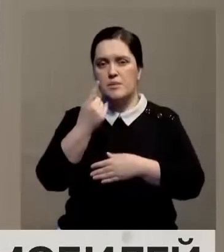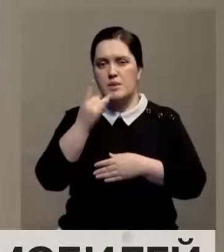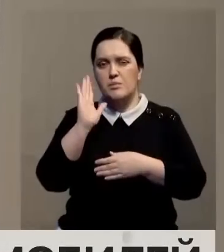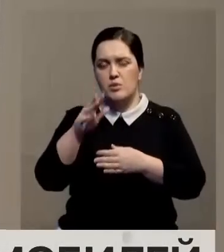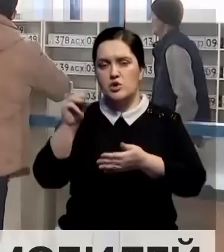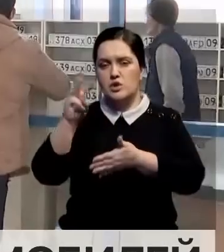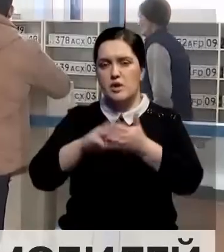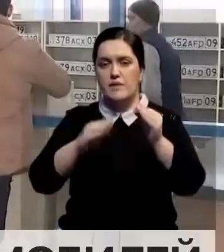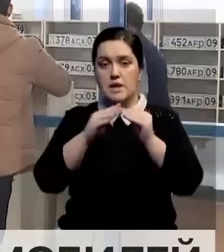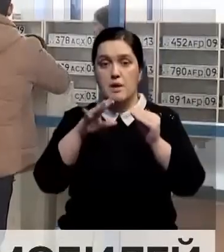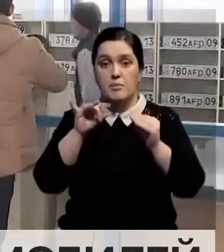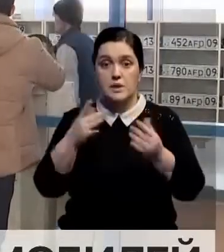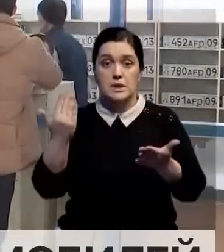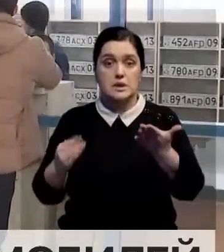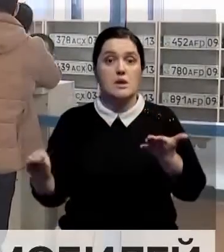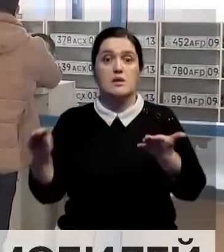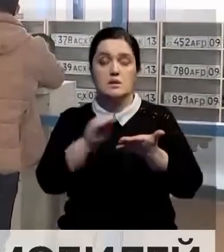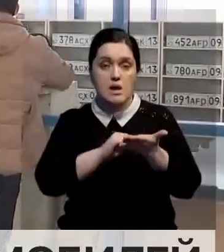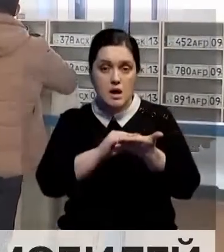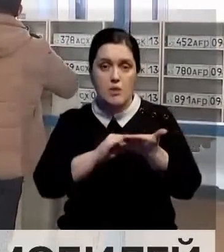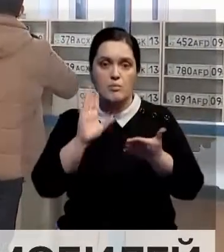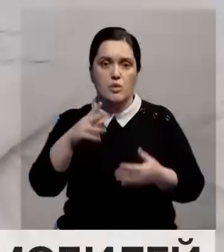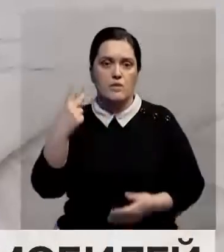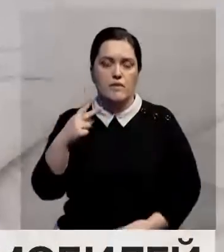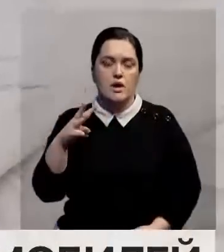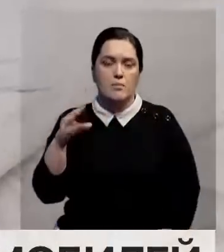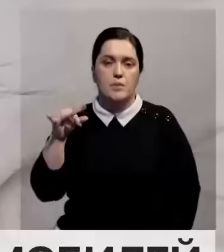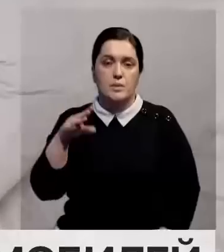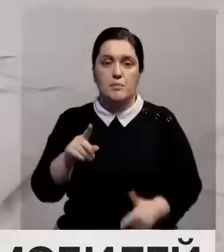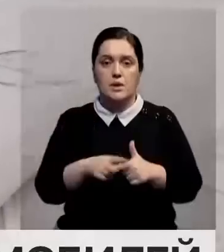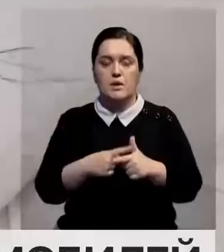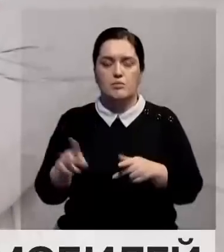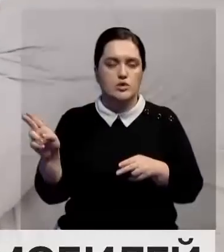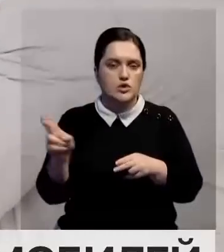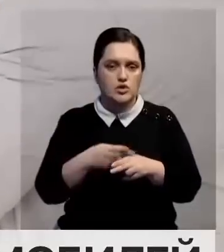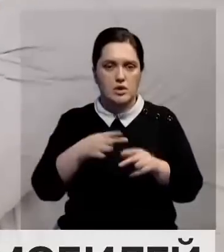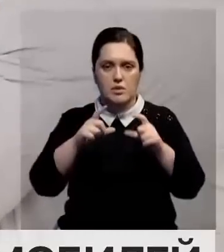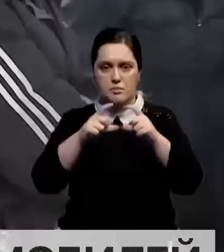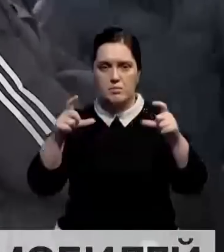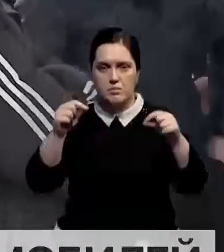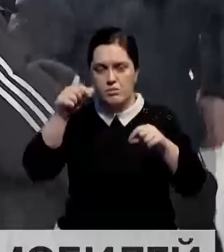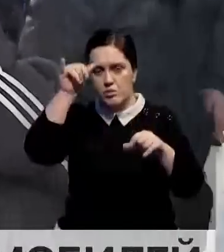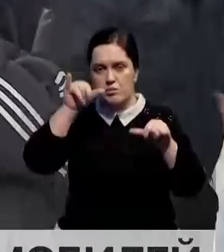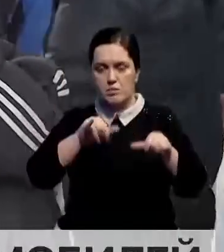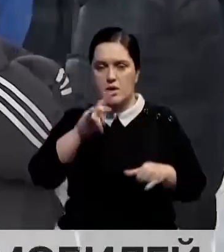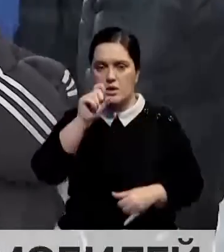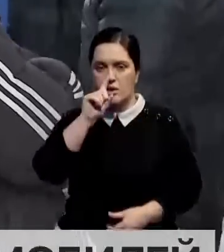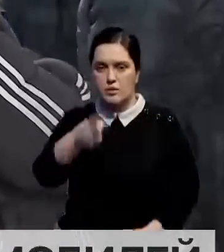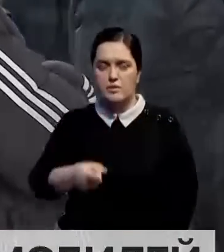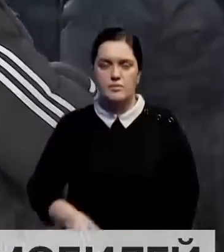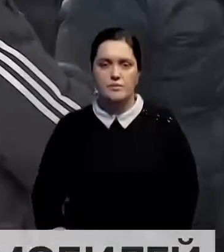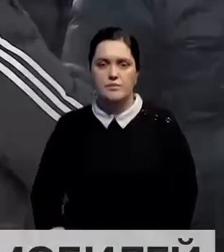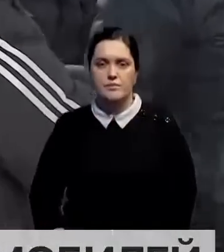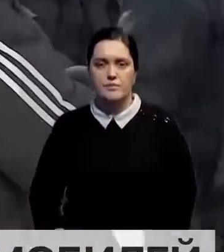10 МРП. За повторное нарушение в течение года 20 МРП, либо лишение водительских прав на 1 год. Алишер